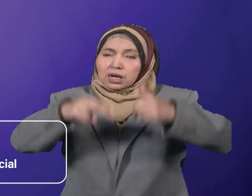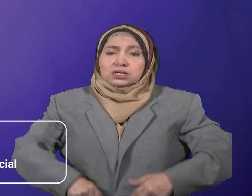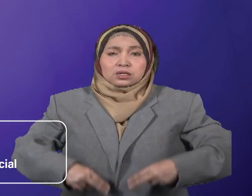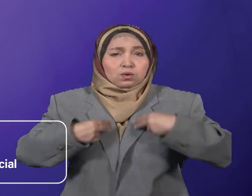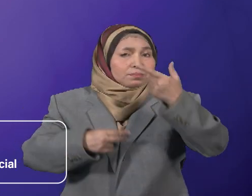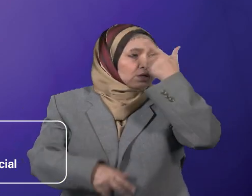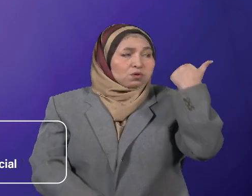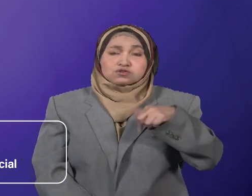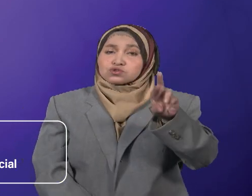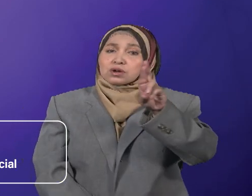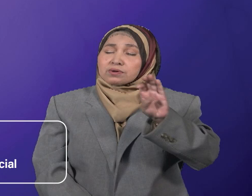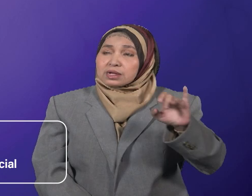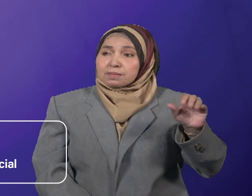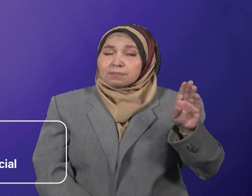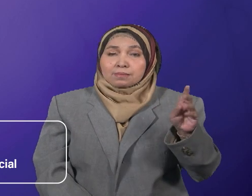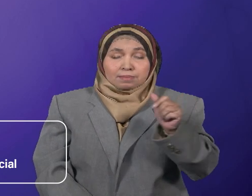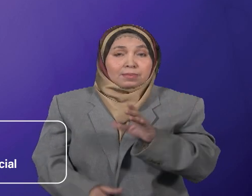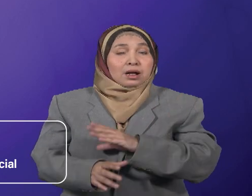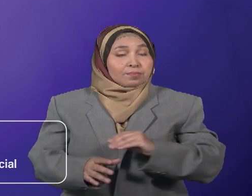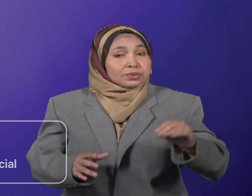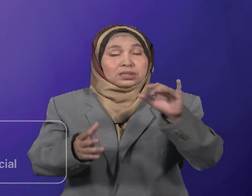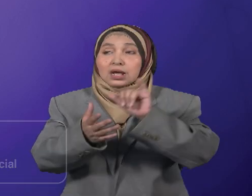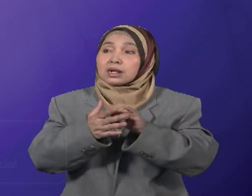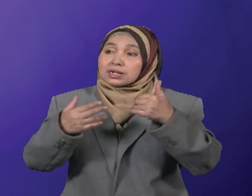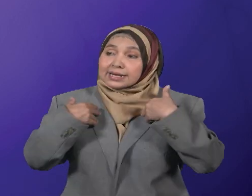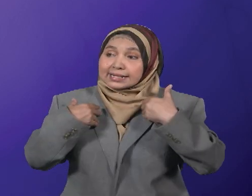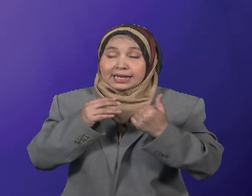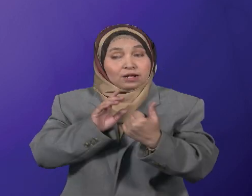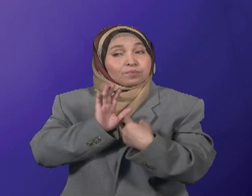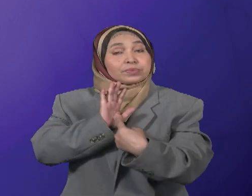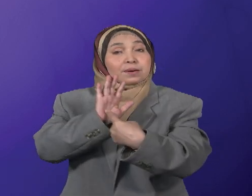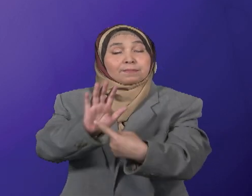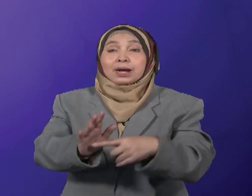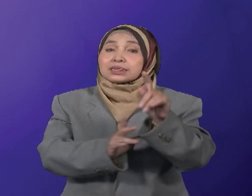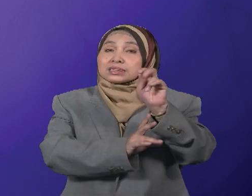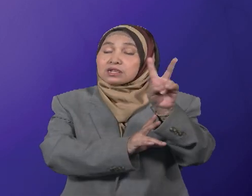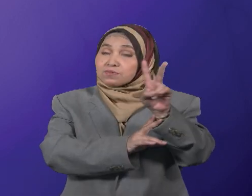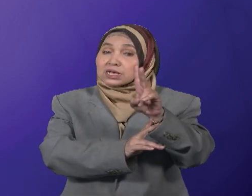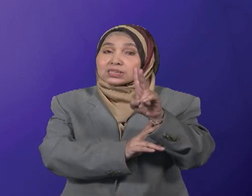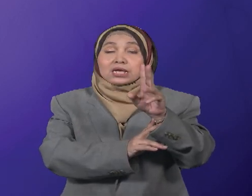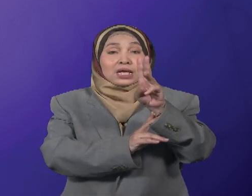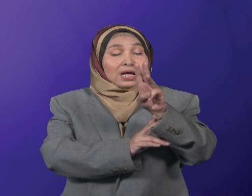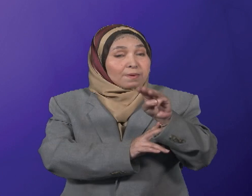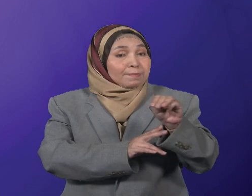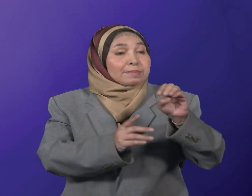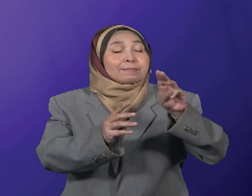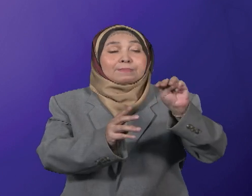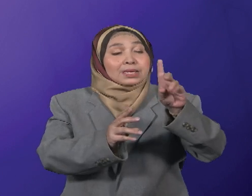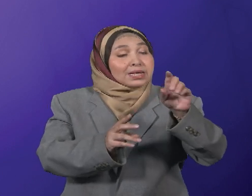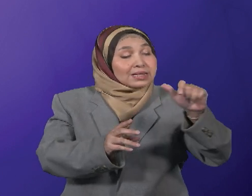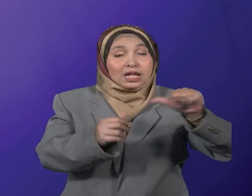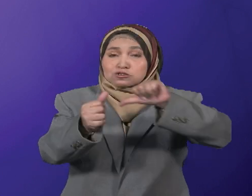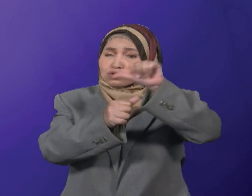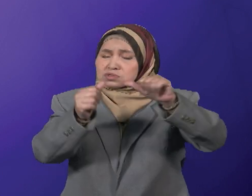riba. Ya, ini perkara yang perlu diberi perhatian, tuan-tuan yang berada di depan TV, yang berada di social media, kita perlu beri perhatian. Ya,